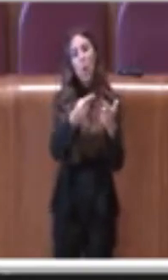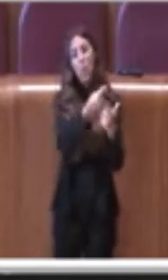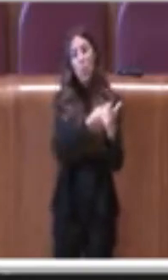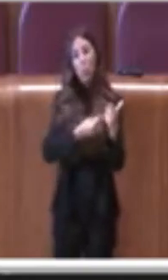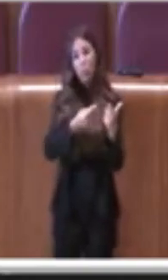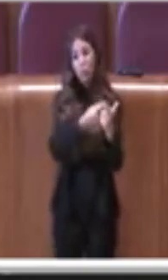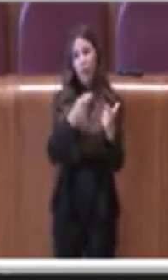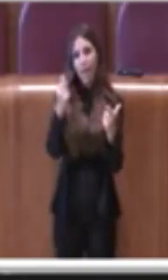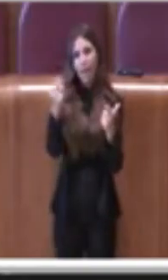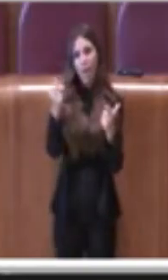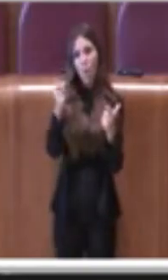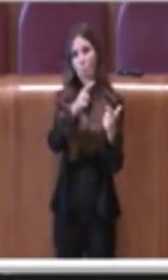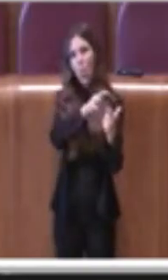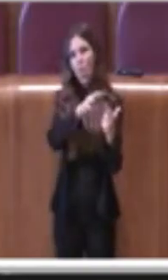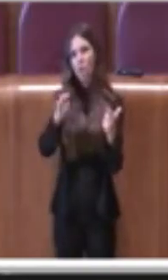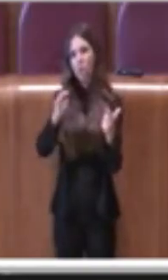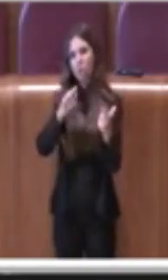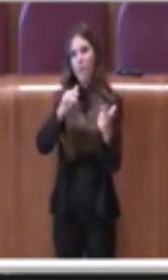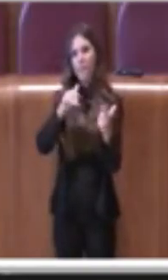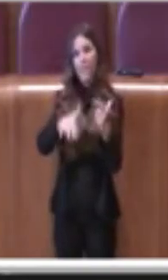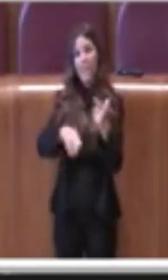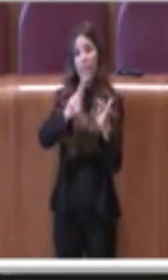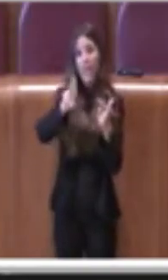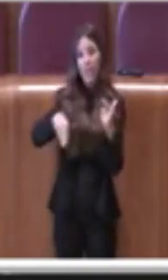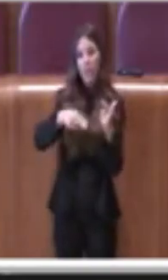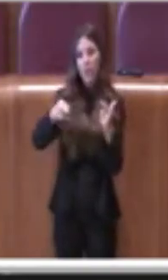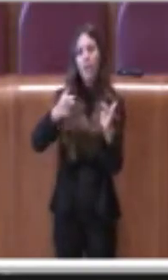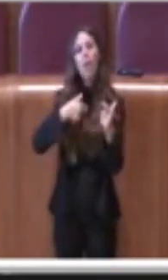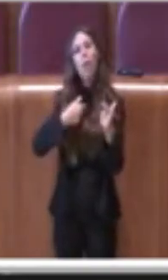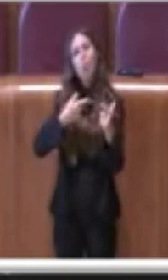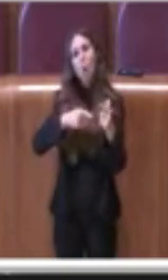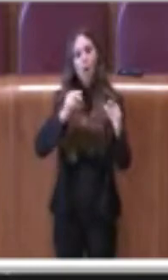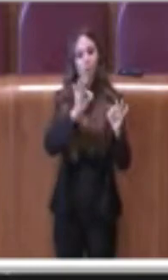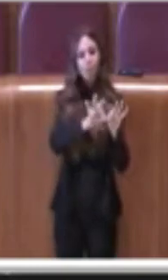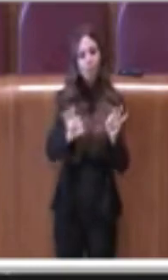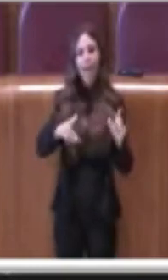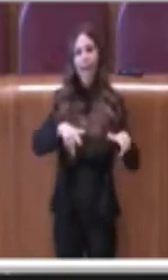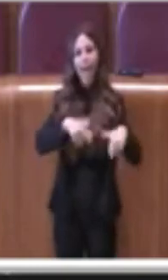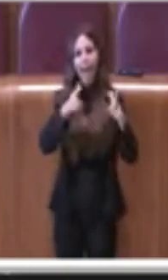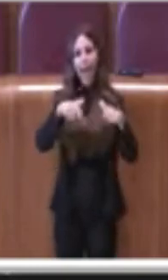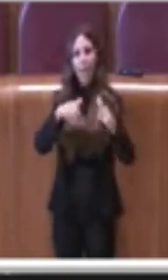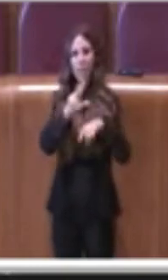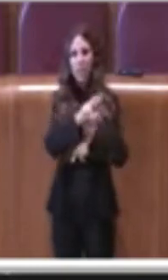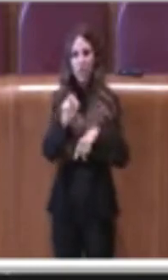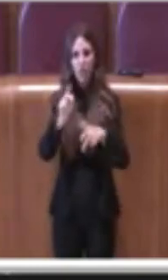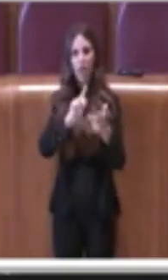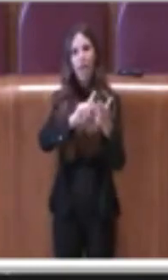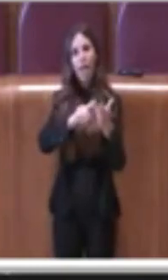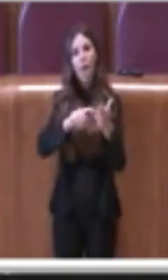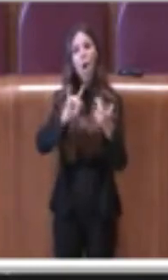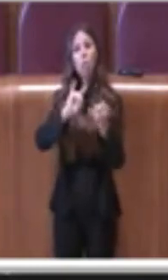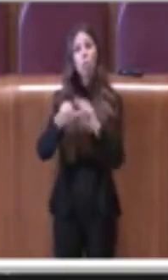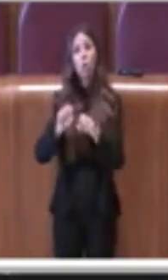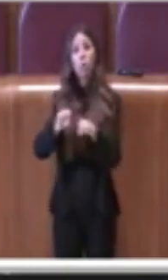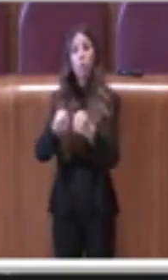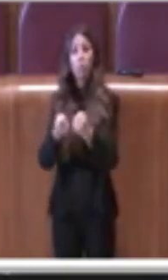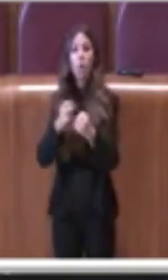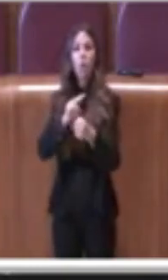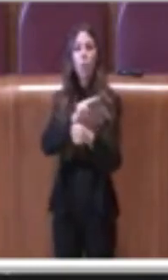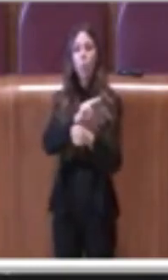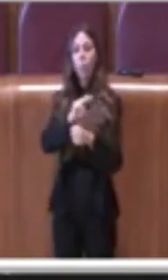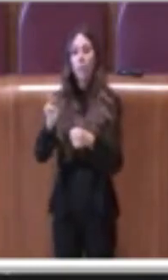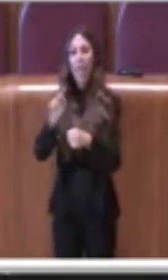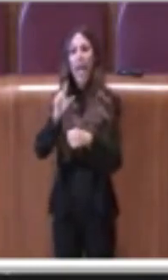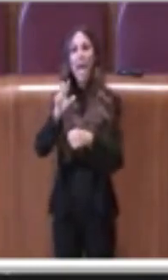costerebbe 450.000 euro, piantumeremo 1.300 alberi, e su quello di Torre Spaccata pianteremo